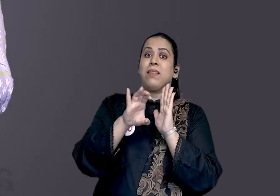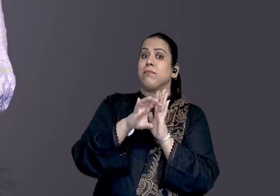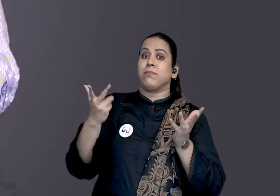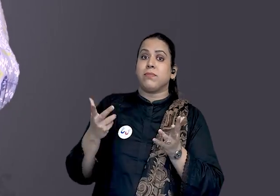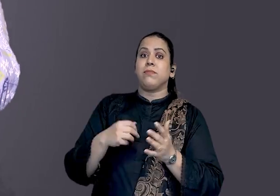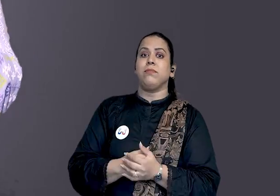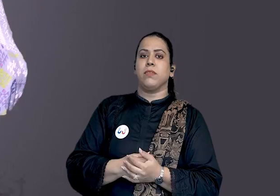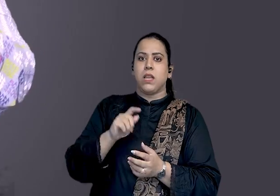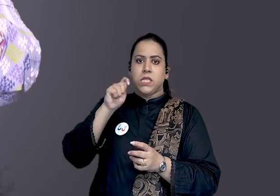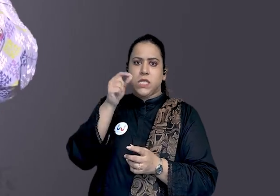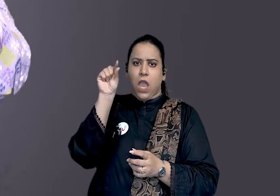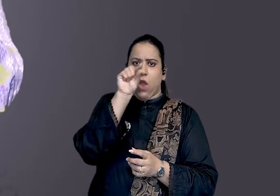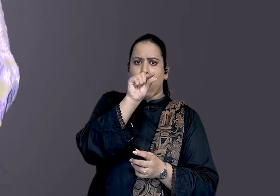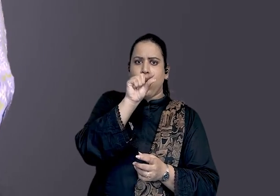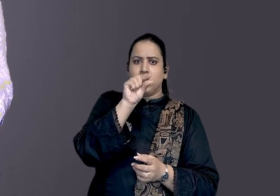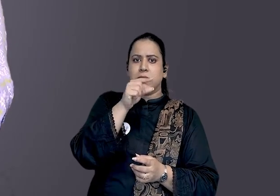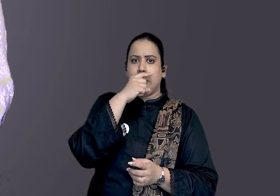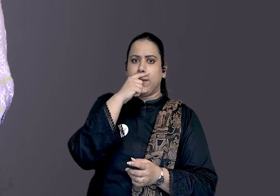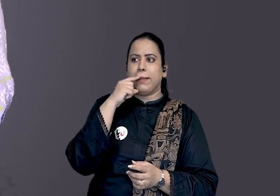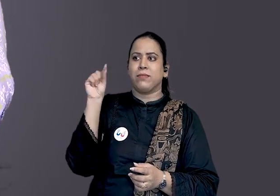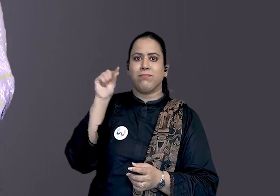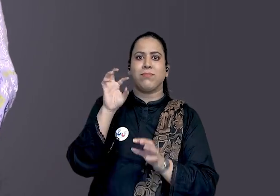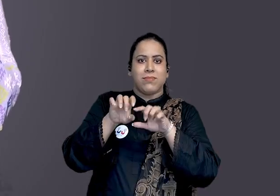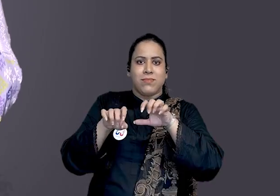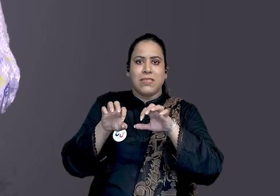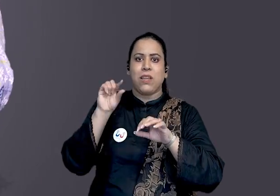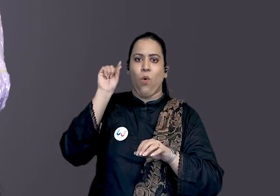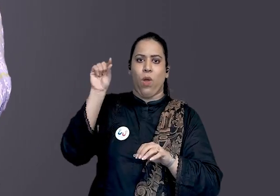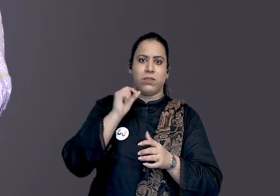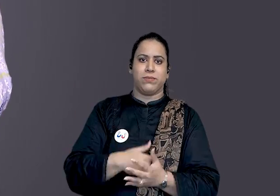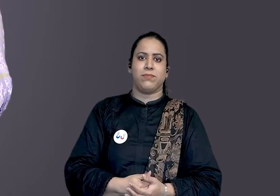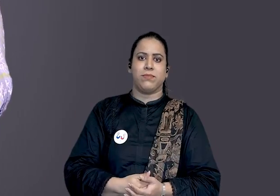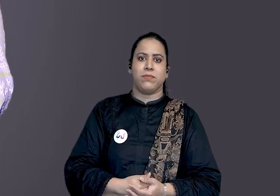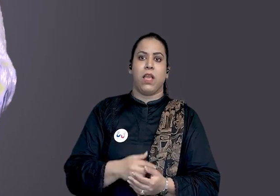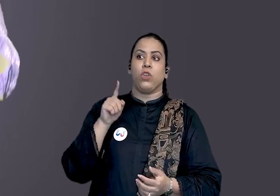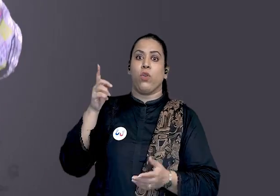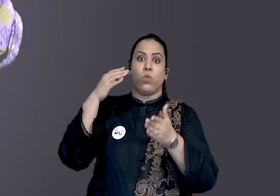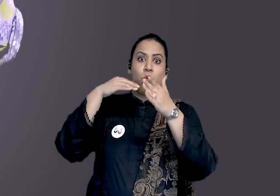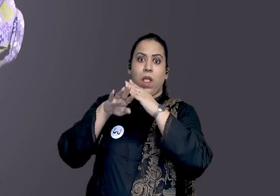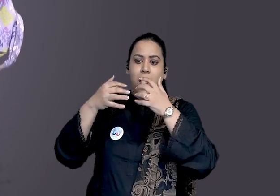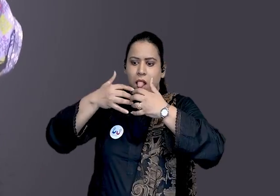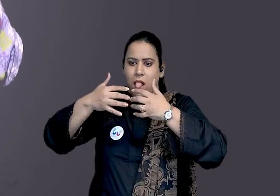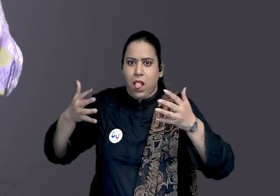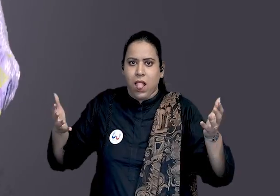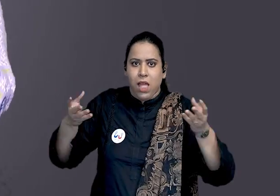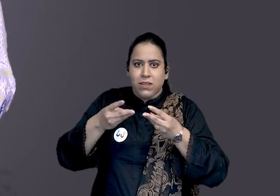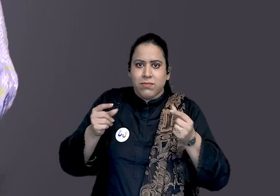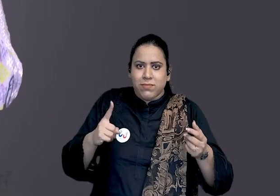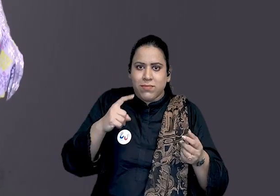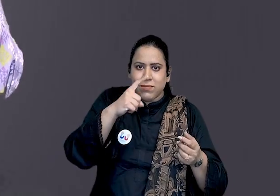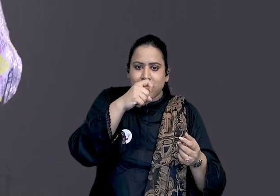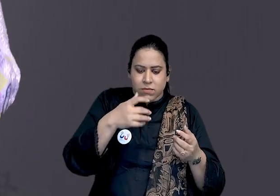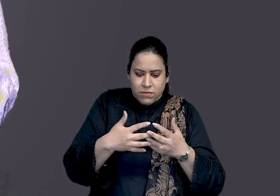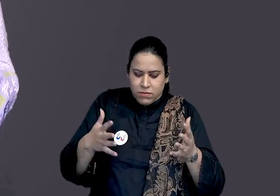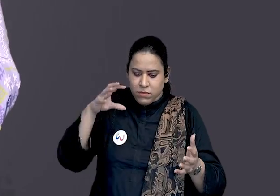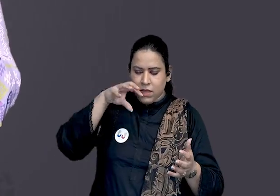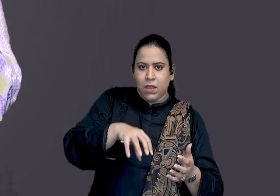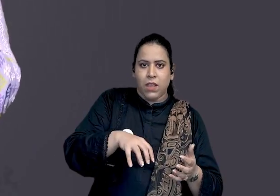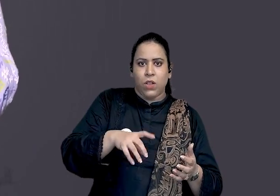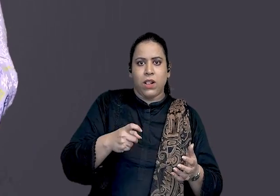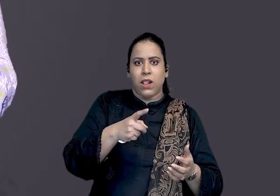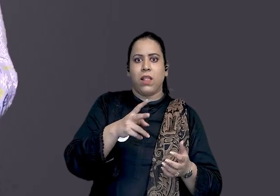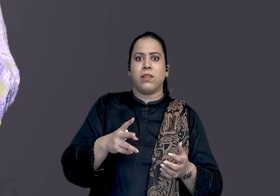گے تو یو ول لینڈ آن دا ایبسٹریکٹس، اور جب آپ ایبسٹریکٹ کے اوپر لینڈ کریں گے تو آپ اپنی جو آپ کا ریکوائرڈ یا